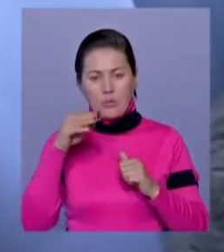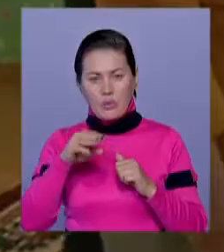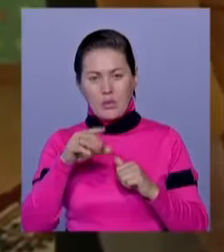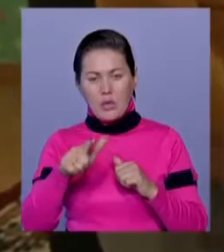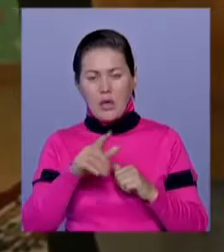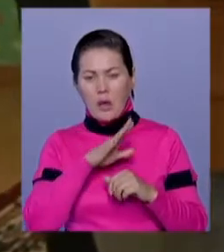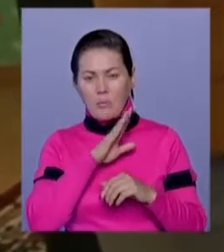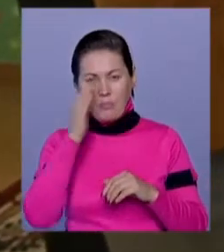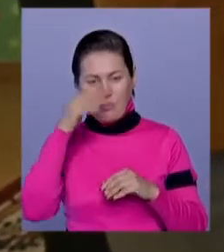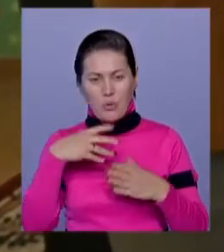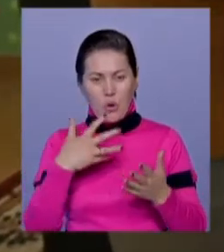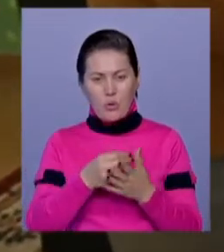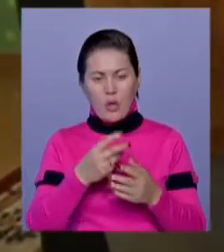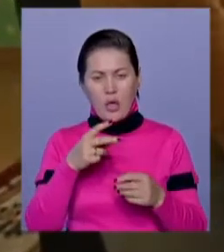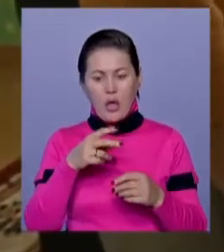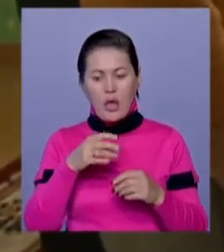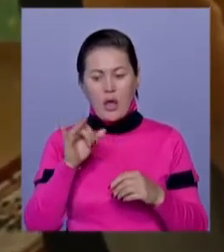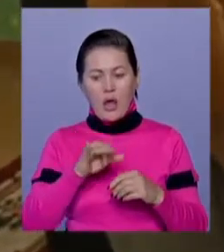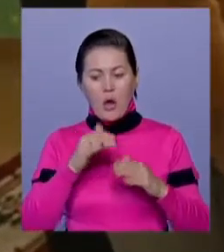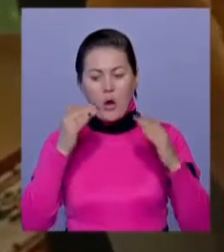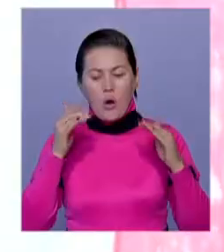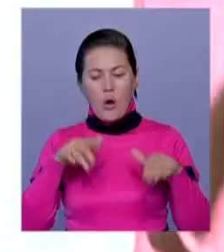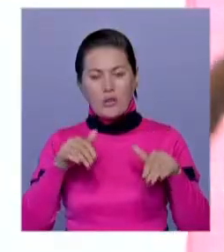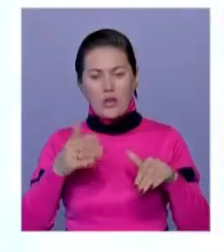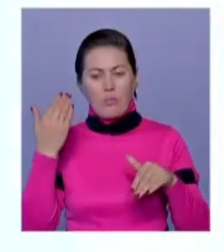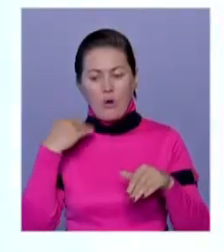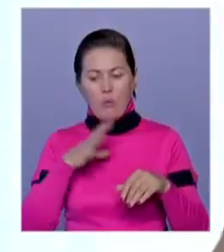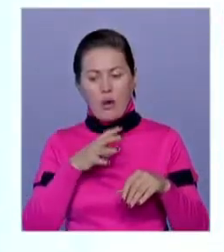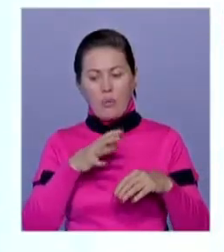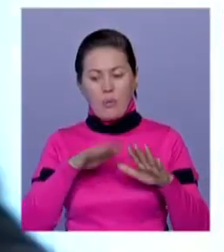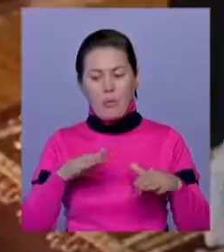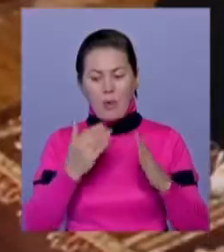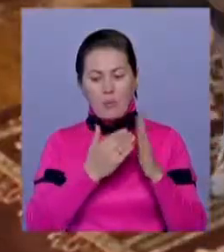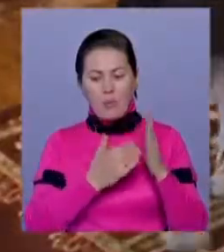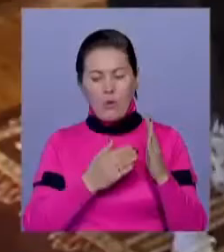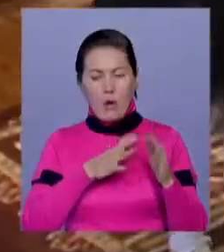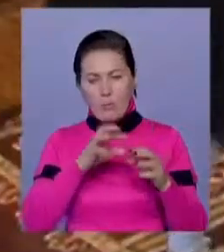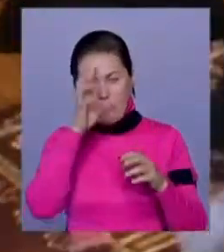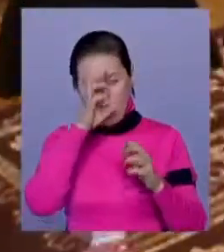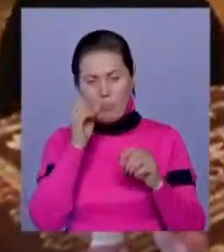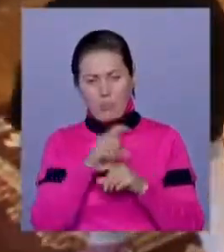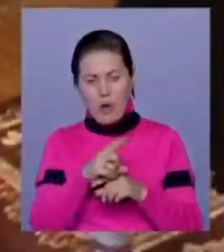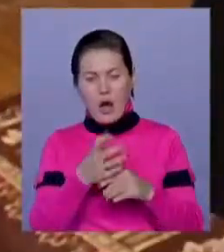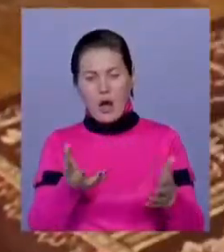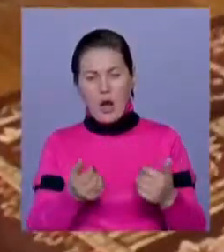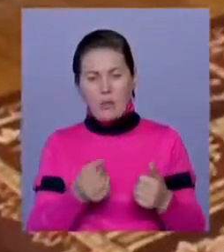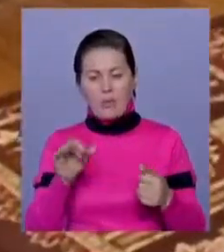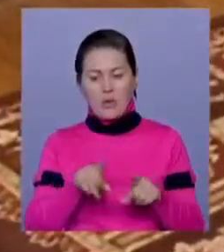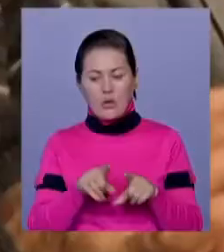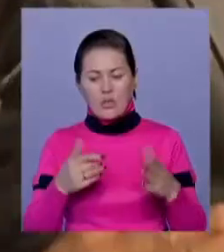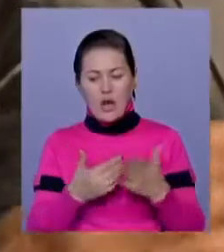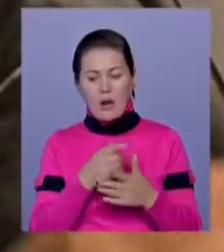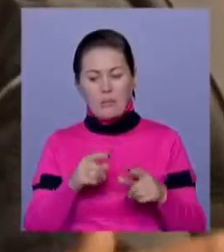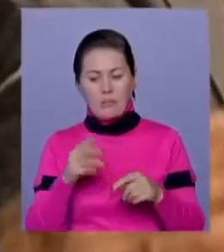Ал 2019 жылдан бастап кезінде коттедж болған бөбек жай балапан бағдарламасы бойынша мемлекеттік тапсырыс қабылдайды. Жаңадан